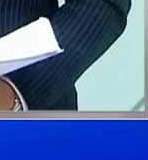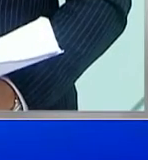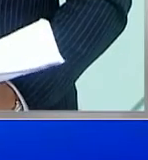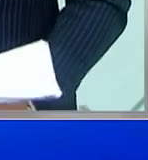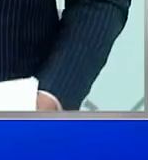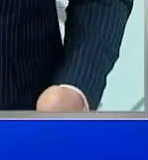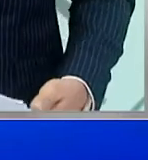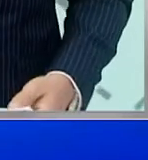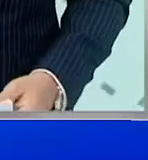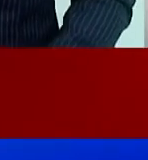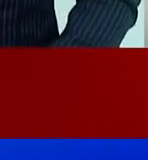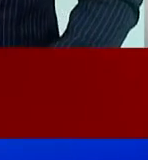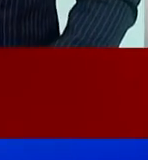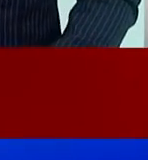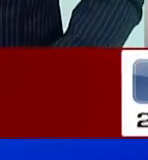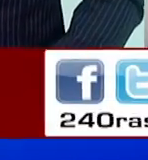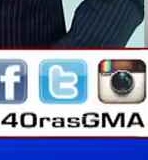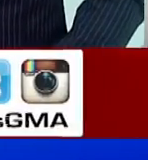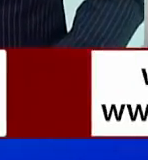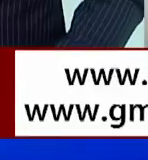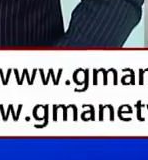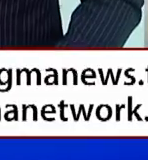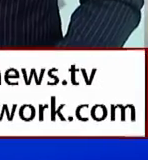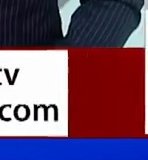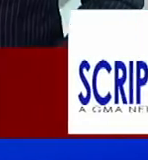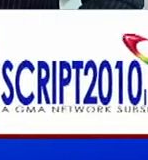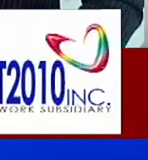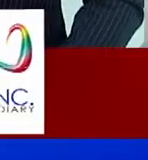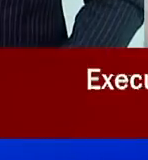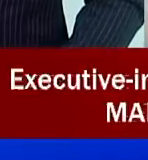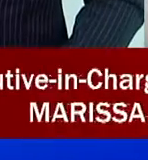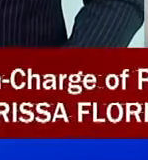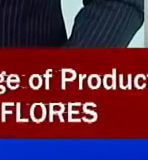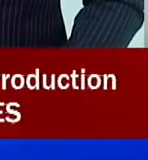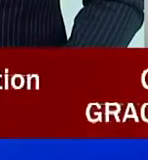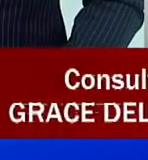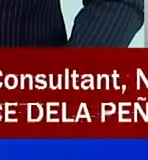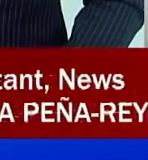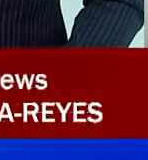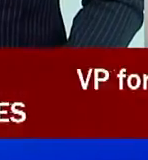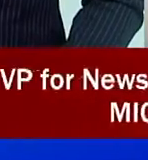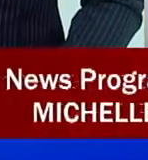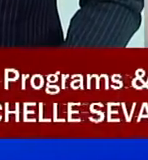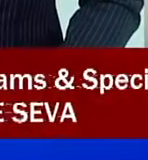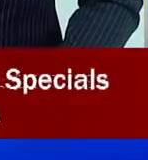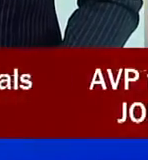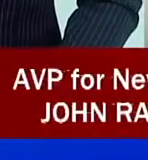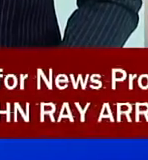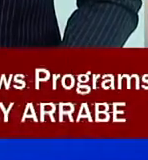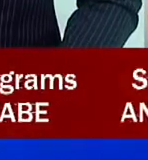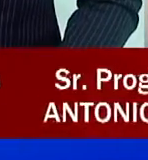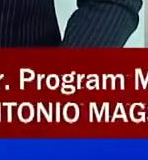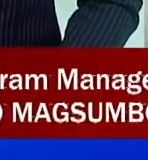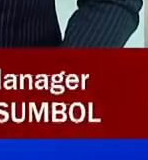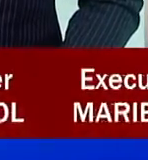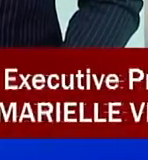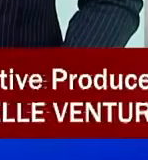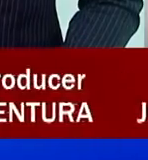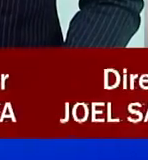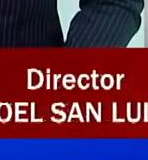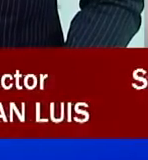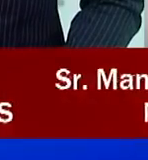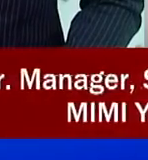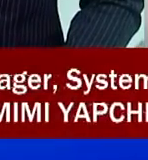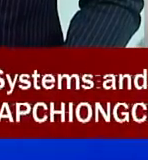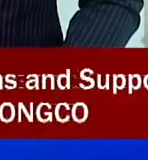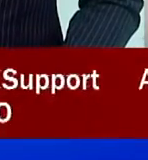Salamat sa'yo, Kaylin. At yan ang mga balita ngayong Huwebes. Ako po si Mel Tianco. Ako po si Ivan Mayrina, buong puso para sa Pilipino. Ito